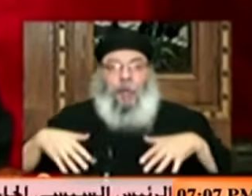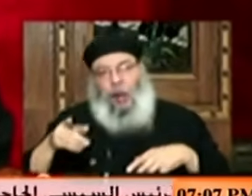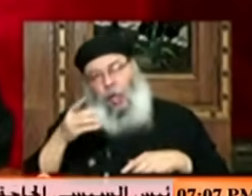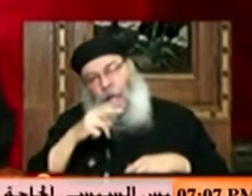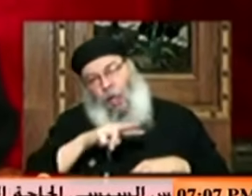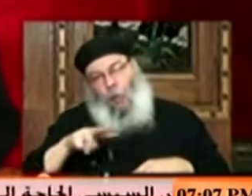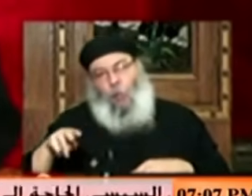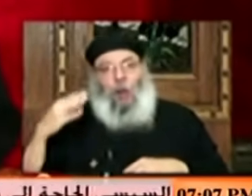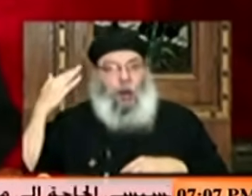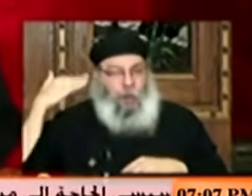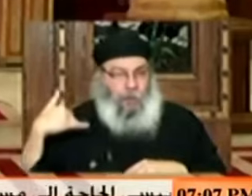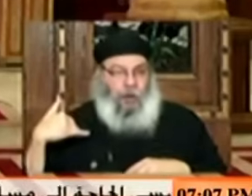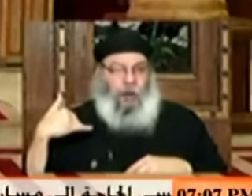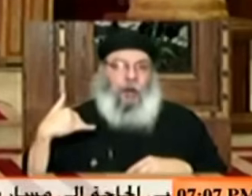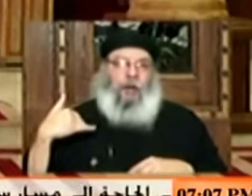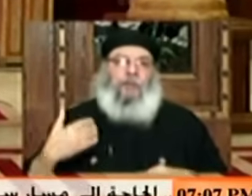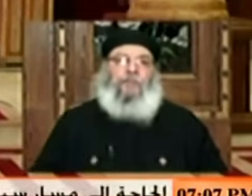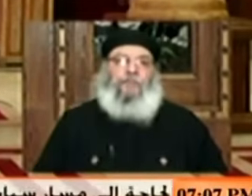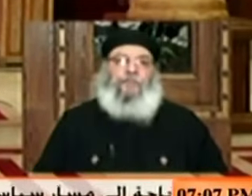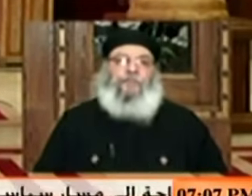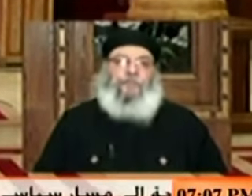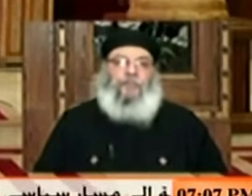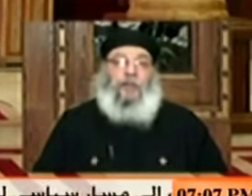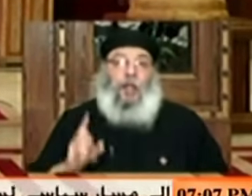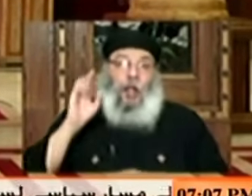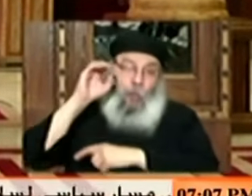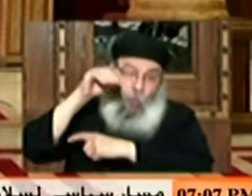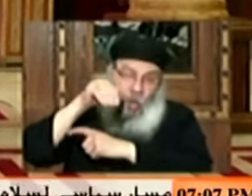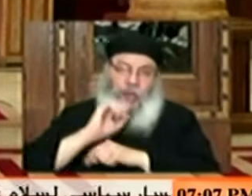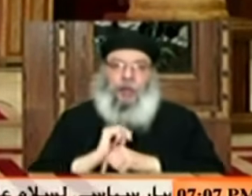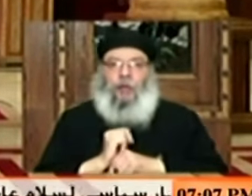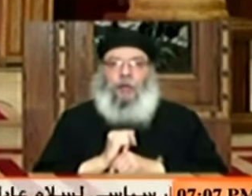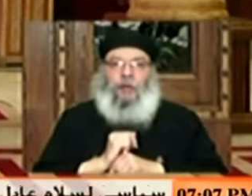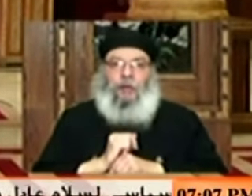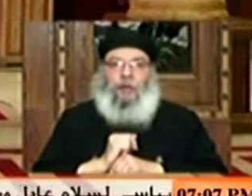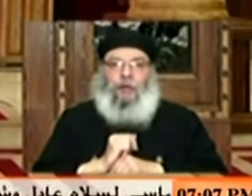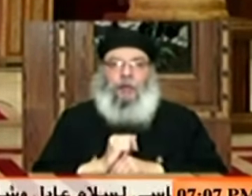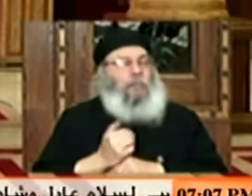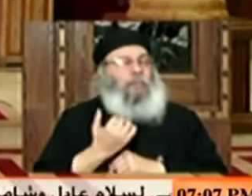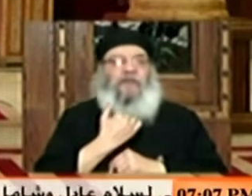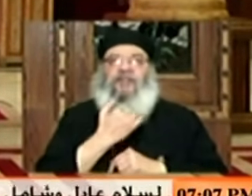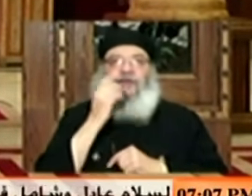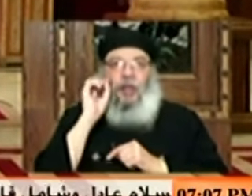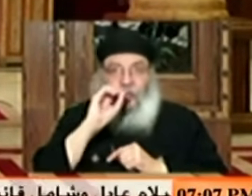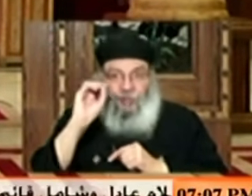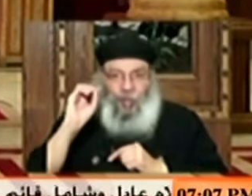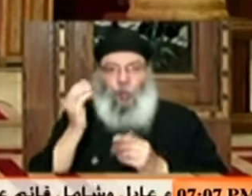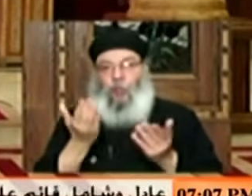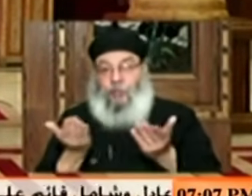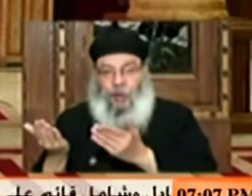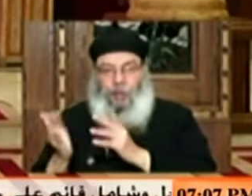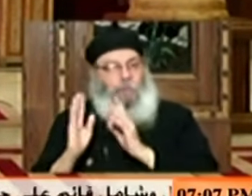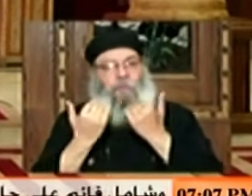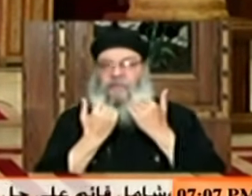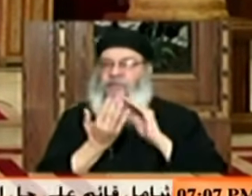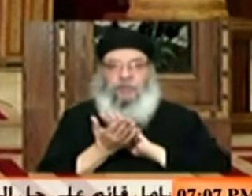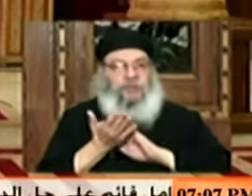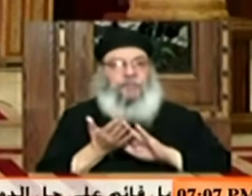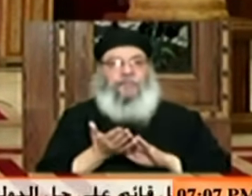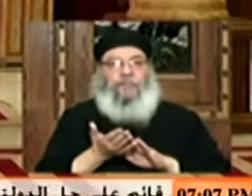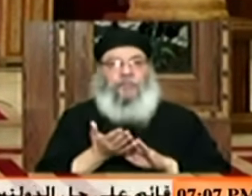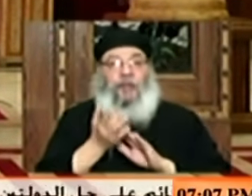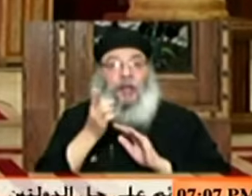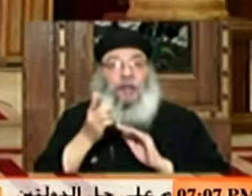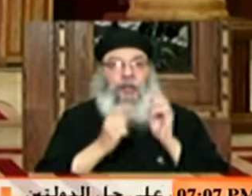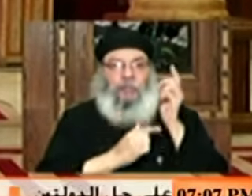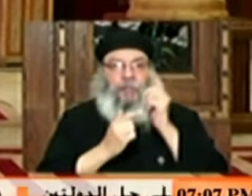او المراه المنحنيه دون ان يدعوه احد بس